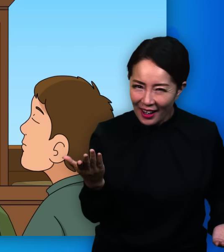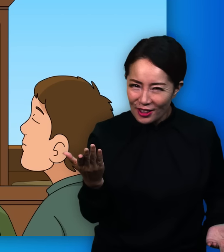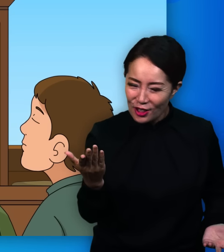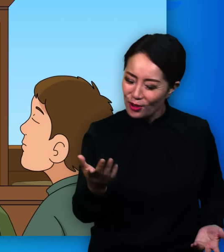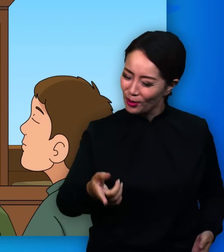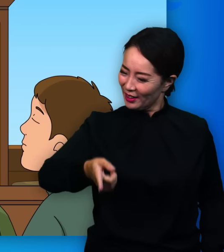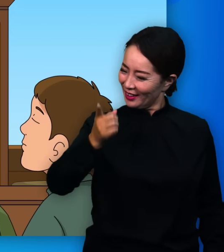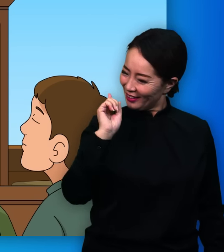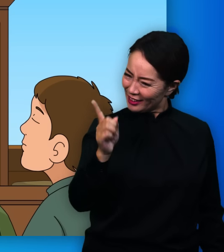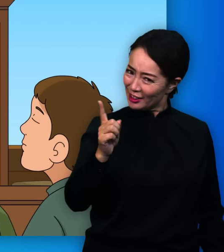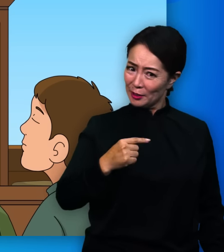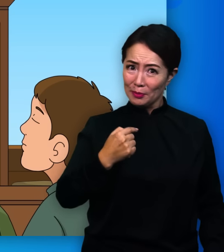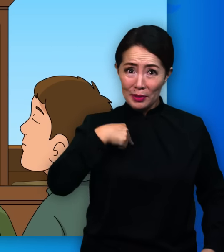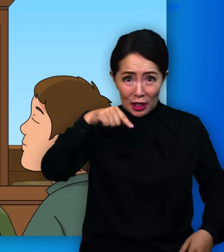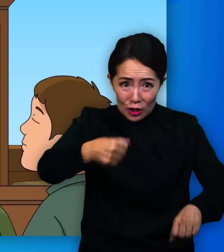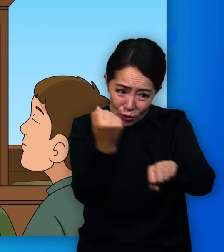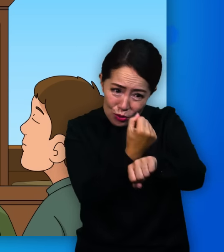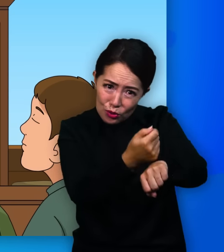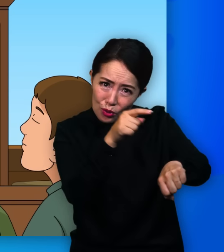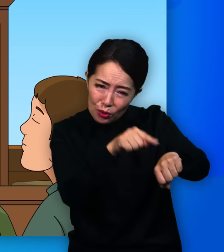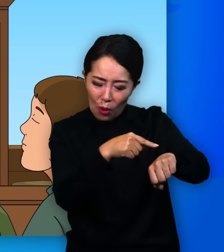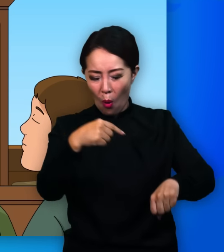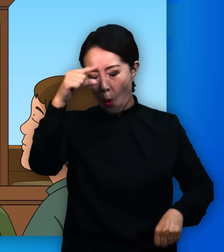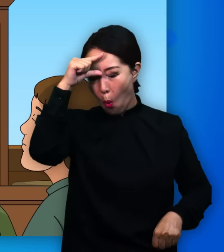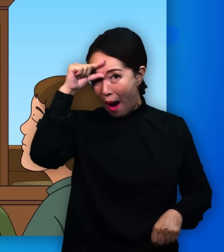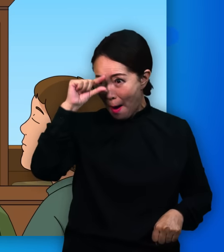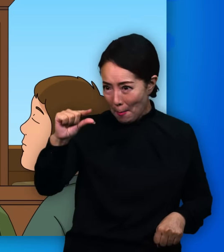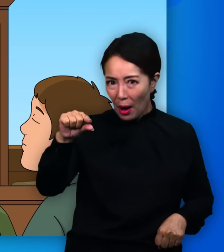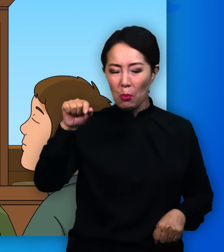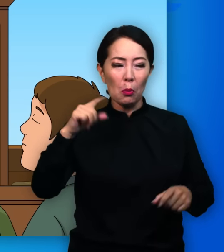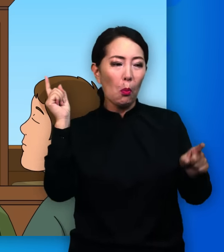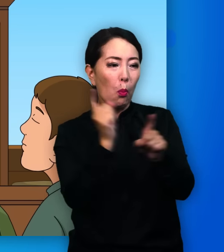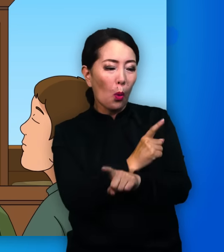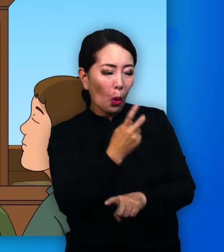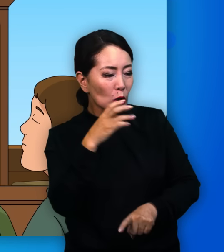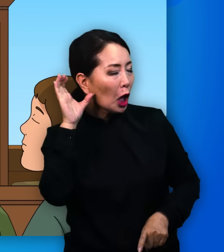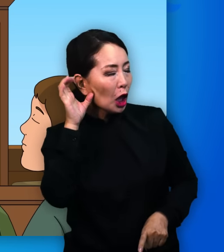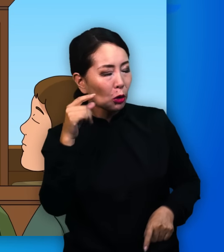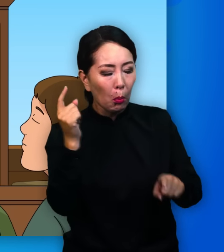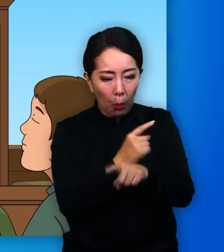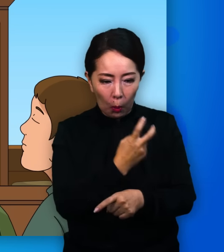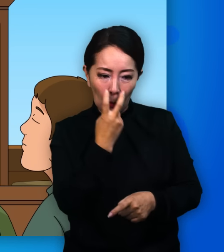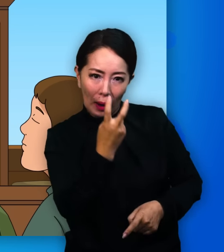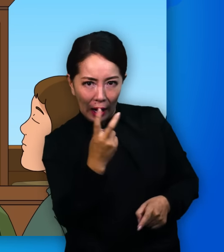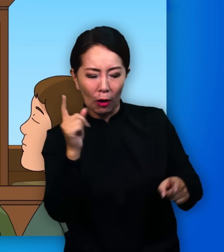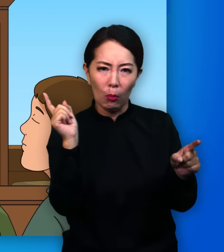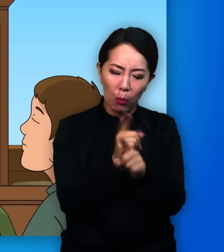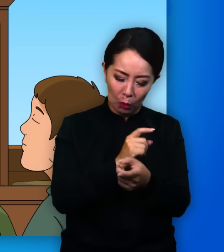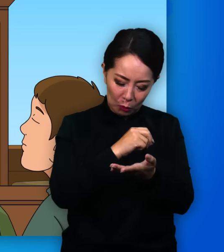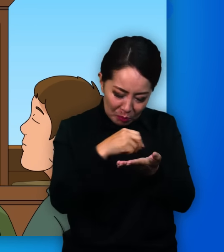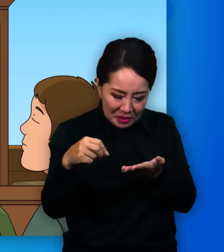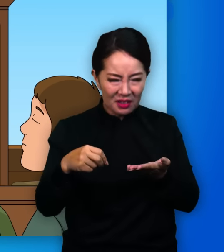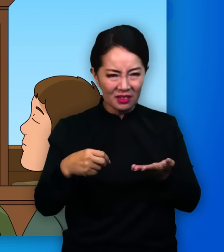үг хэлээгүй ах уу. За тэгээд одоо хэн хэнийхээ ухаан муутай болохыг олж урьдч мэдхийн хүслэн байна да та